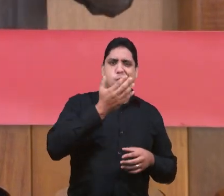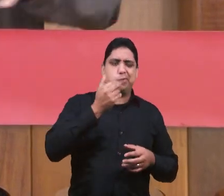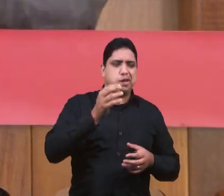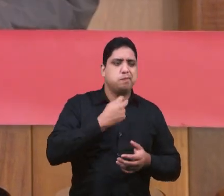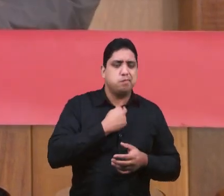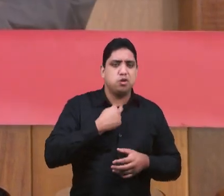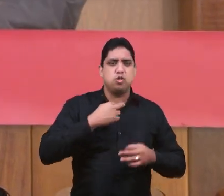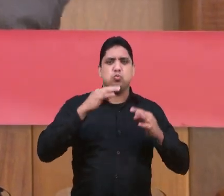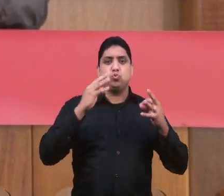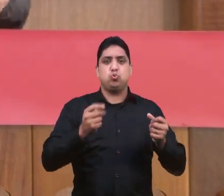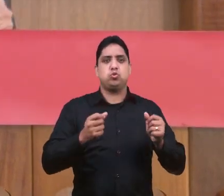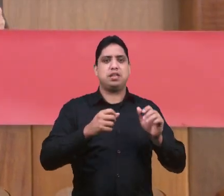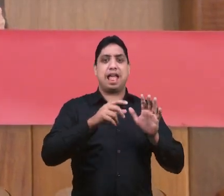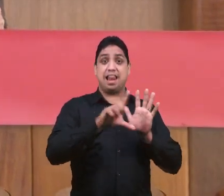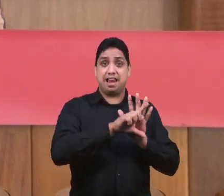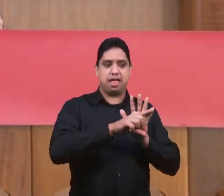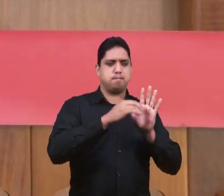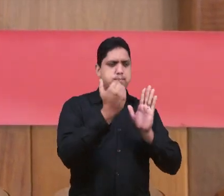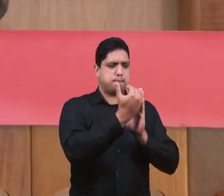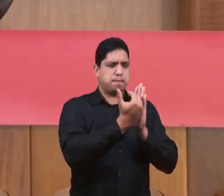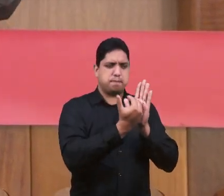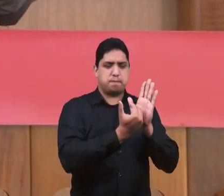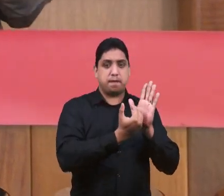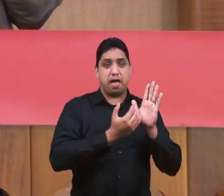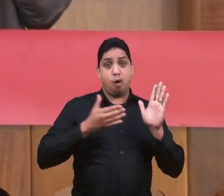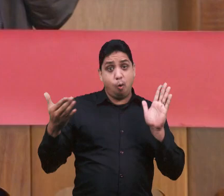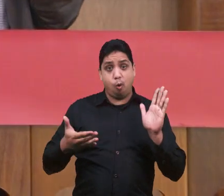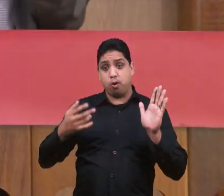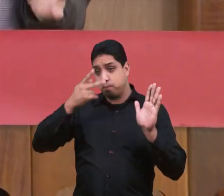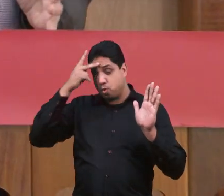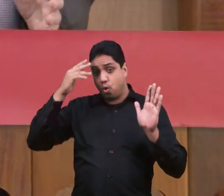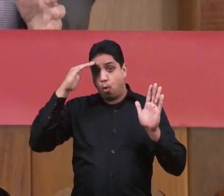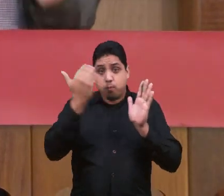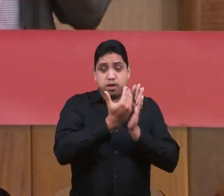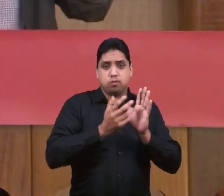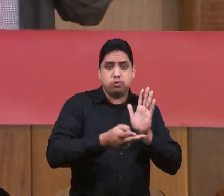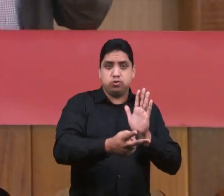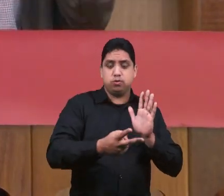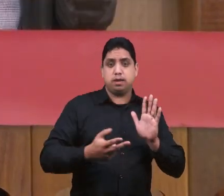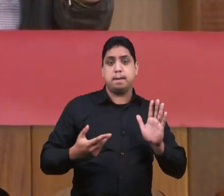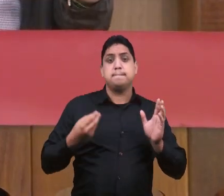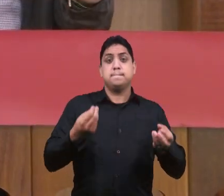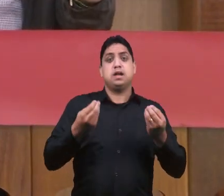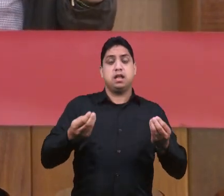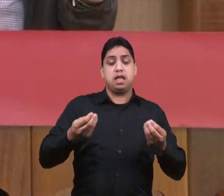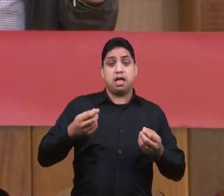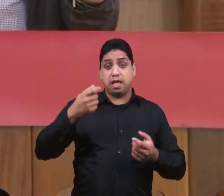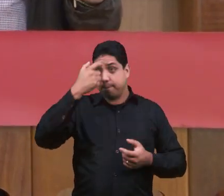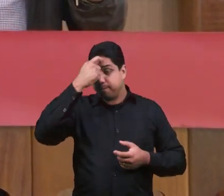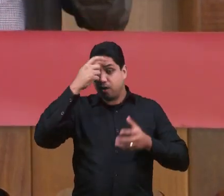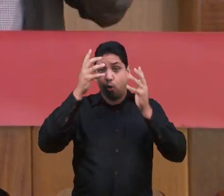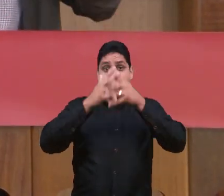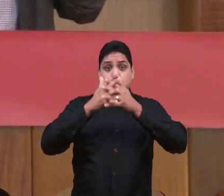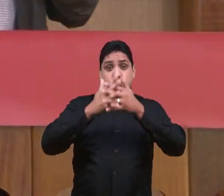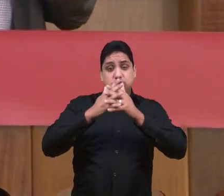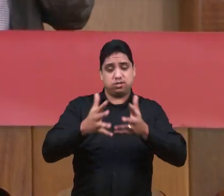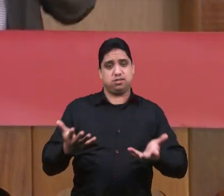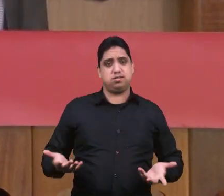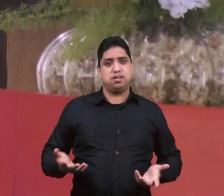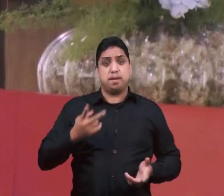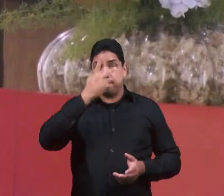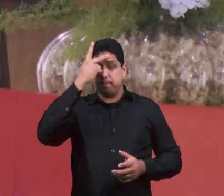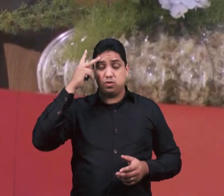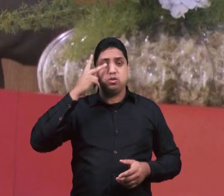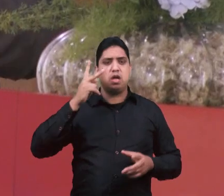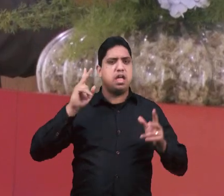faire ceci, cela. Donc, des choses que Dieu a dit, ne faites pas, ne faites pas. La religion a commencé à le faire. Pourquoi? Pour confondre les